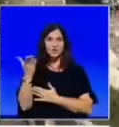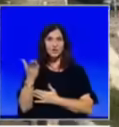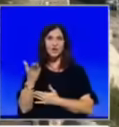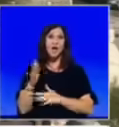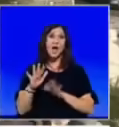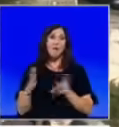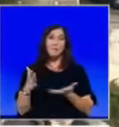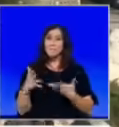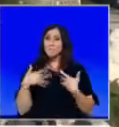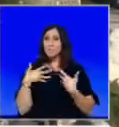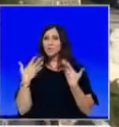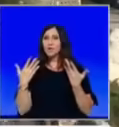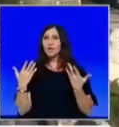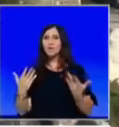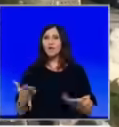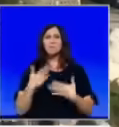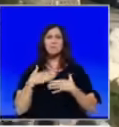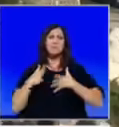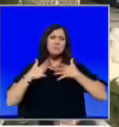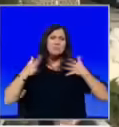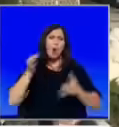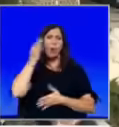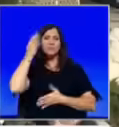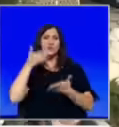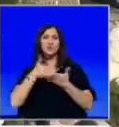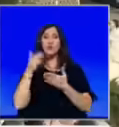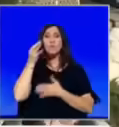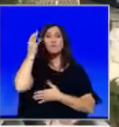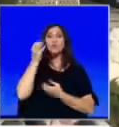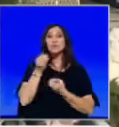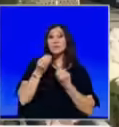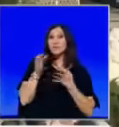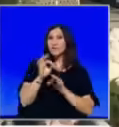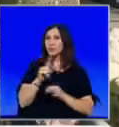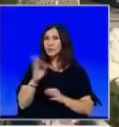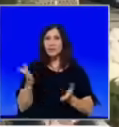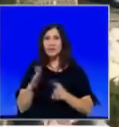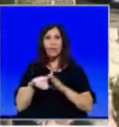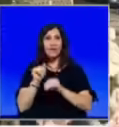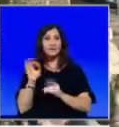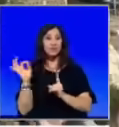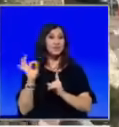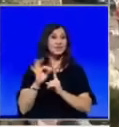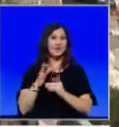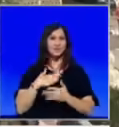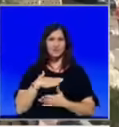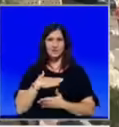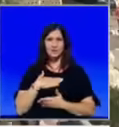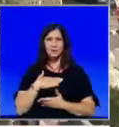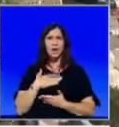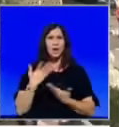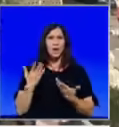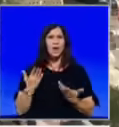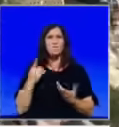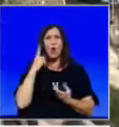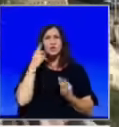Ами, пожелавам и да имат много мечти, защото мечтите се сбъдват и никога да не се отказват от целите си. Какво означава за